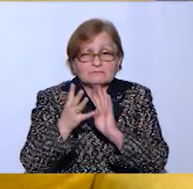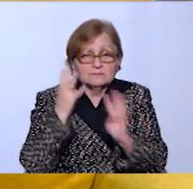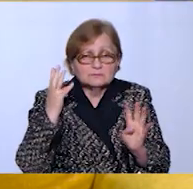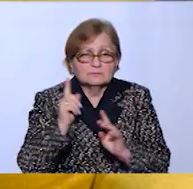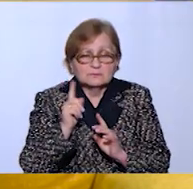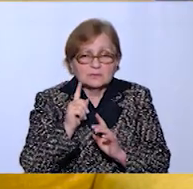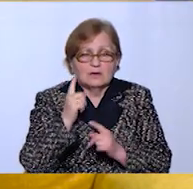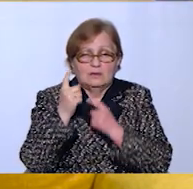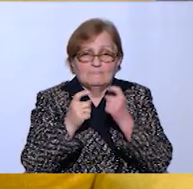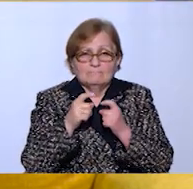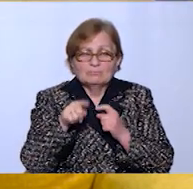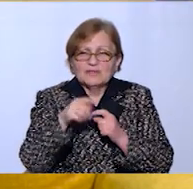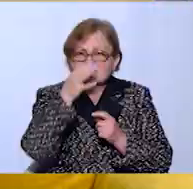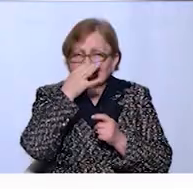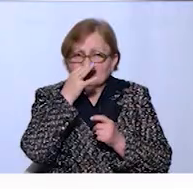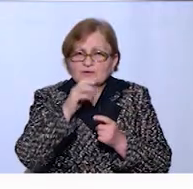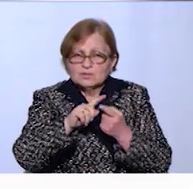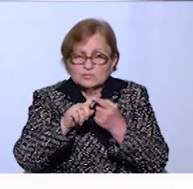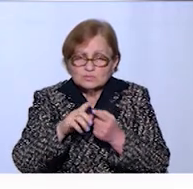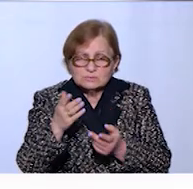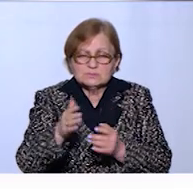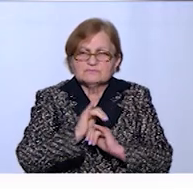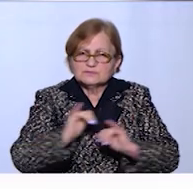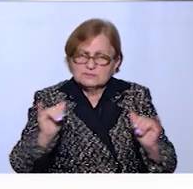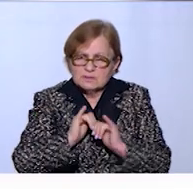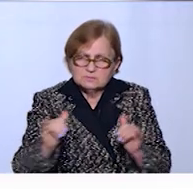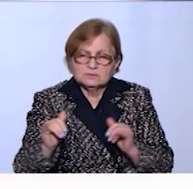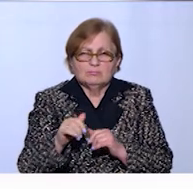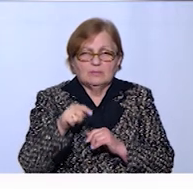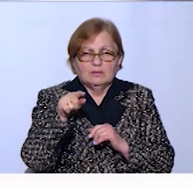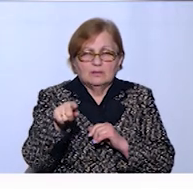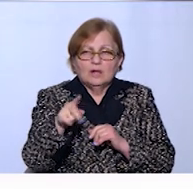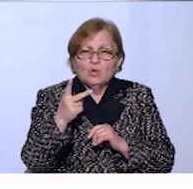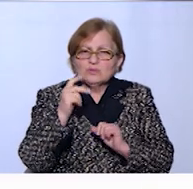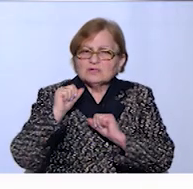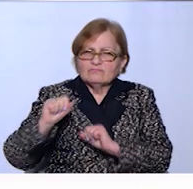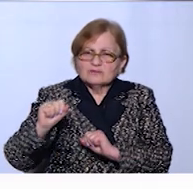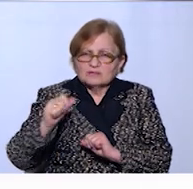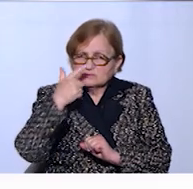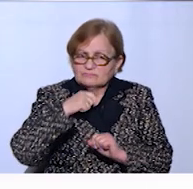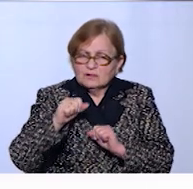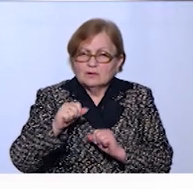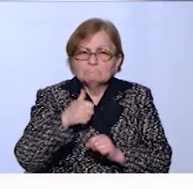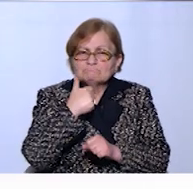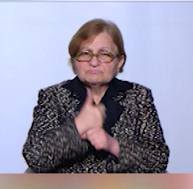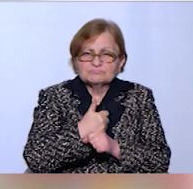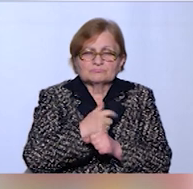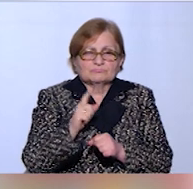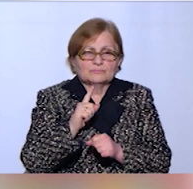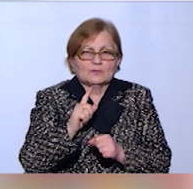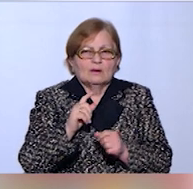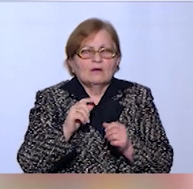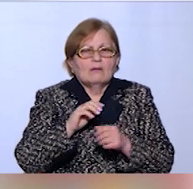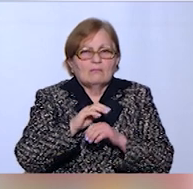სირთულე, ზეპირად მოსმენილი ინფორმაციის გაანალიზების სხვადასხვა უნარის დეფიციტისა თუ ასაკის სიმცირის გამო, მაშინ ჩვენ